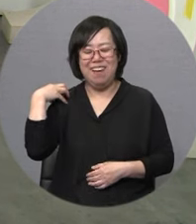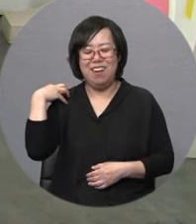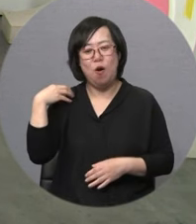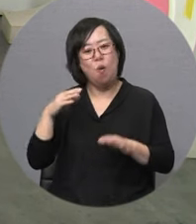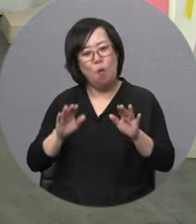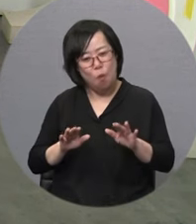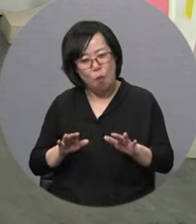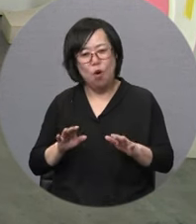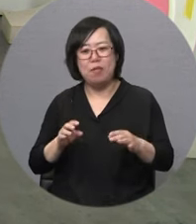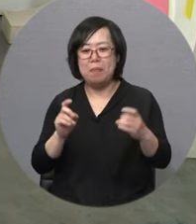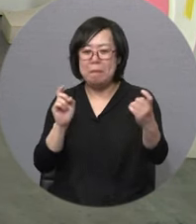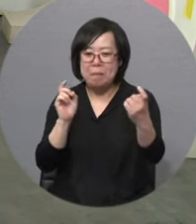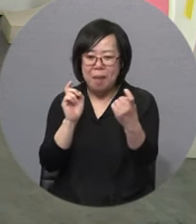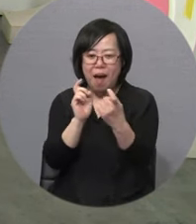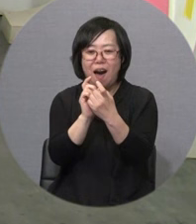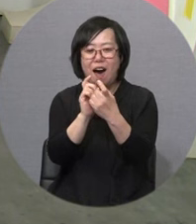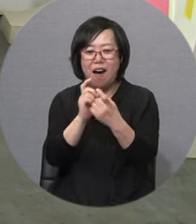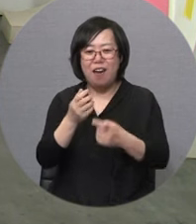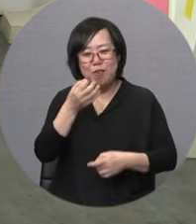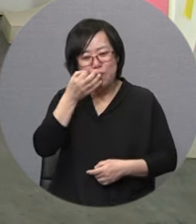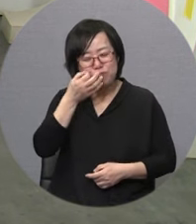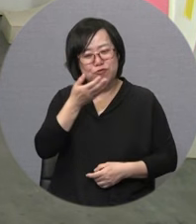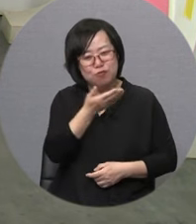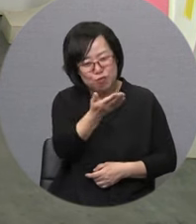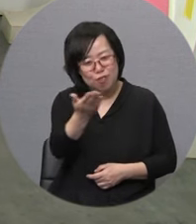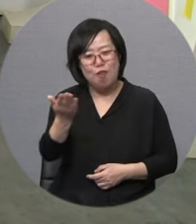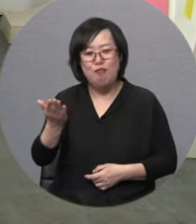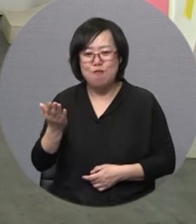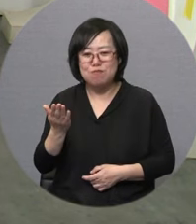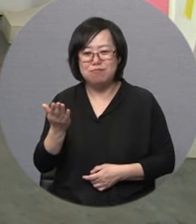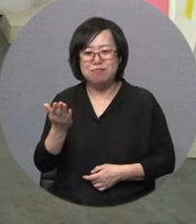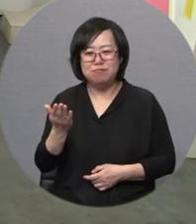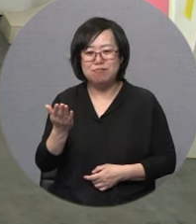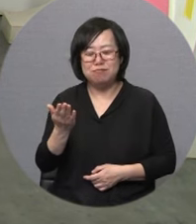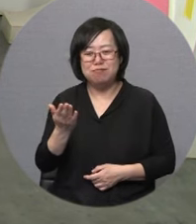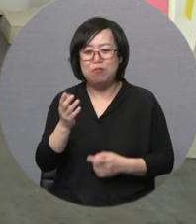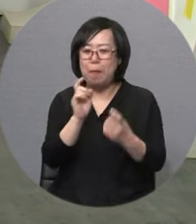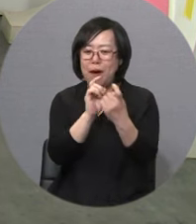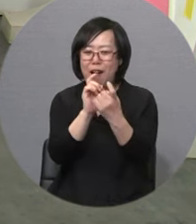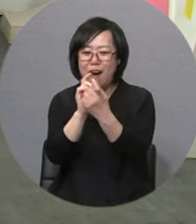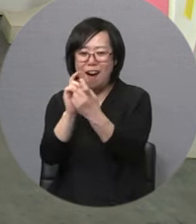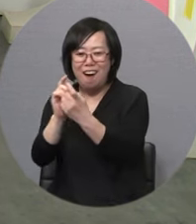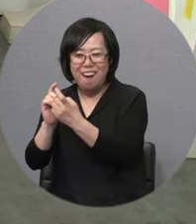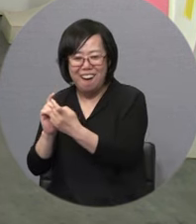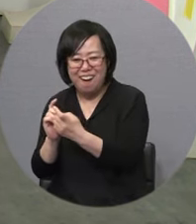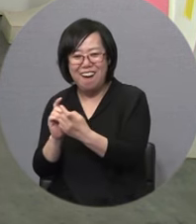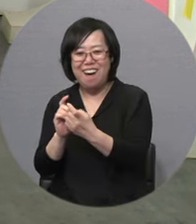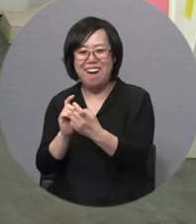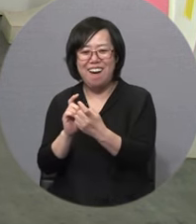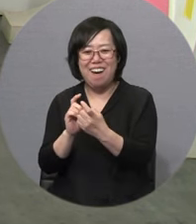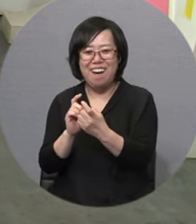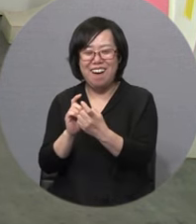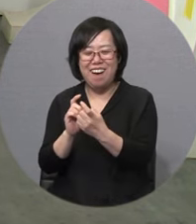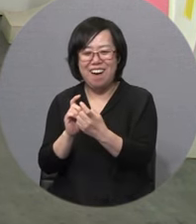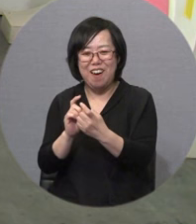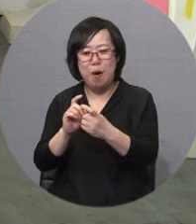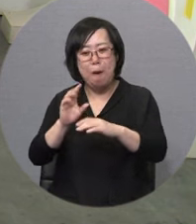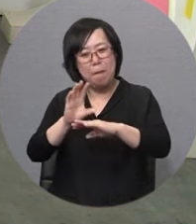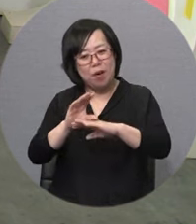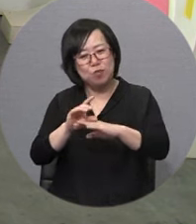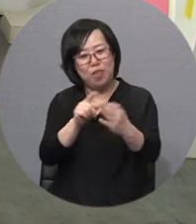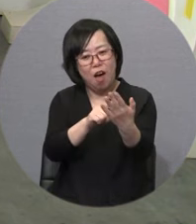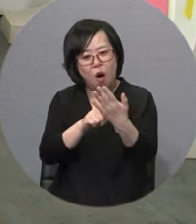우리 시청자 여러분과 또 우리 오늘도 우리 사회자 우리 후배님과 함께 이렇게 만나게 돼서 정말